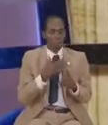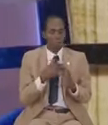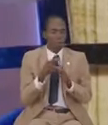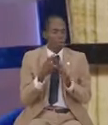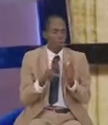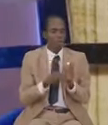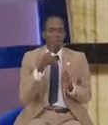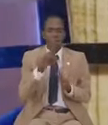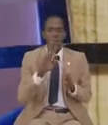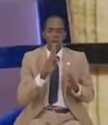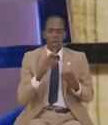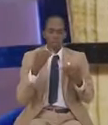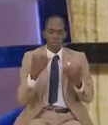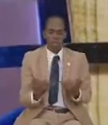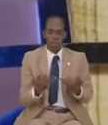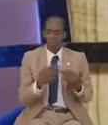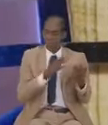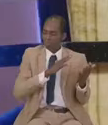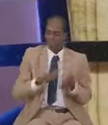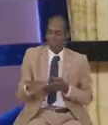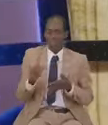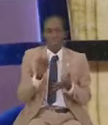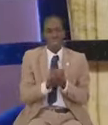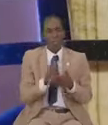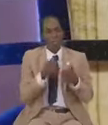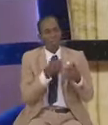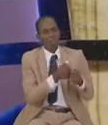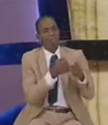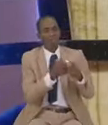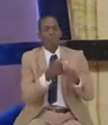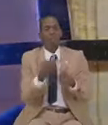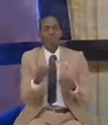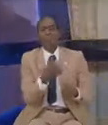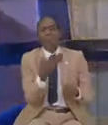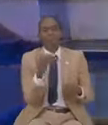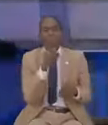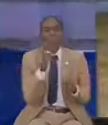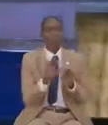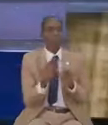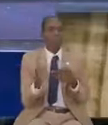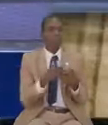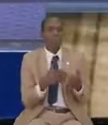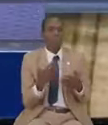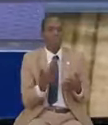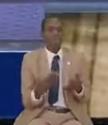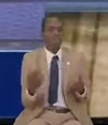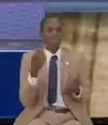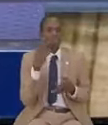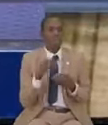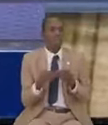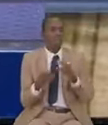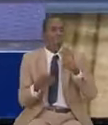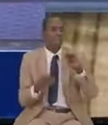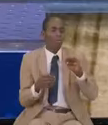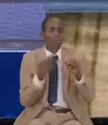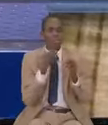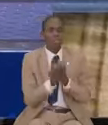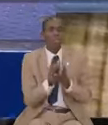j'avais mis cela de côté et vous embrasser des citerne crevassées le verset 14 dit israël